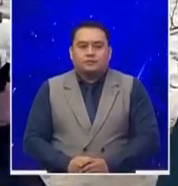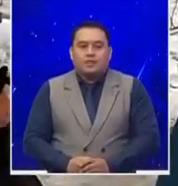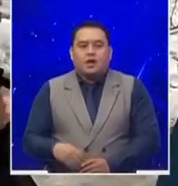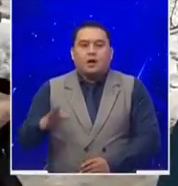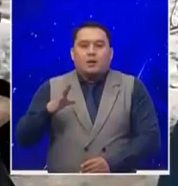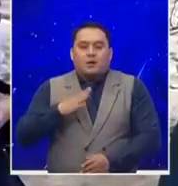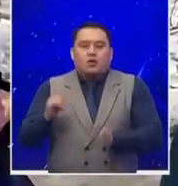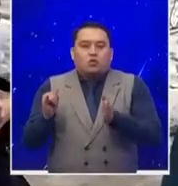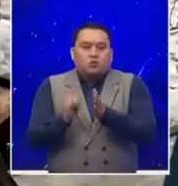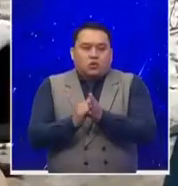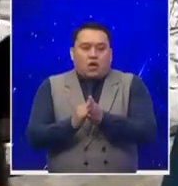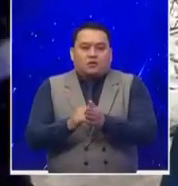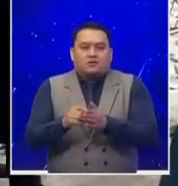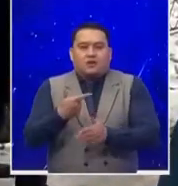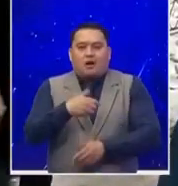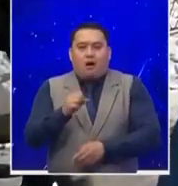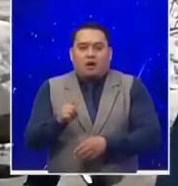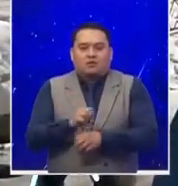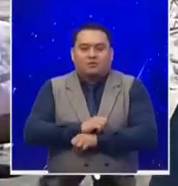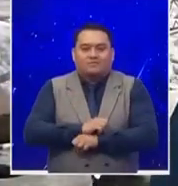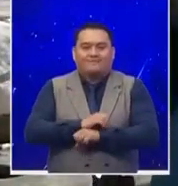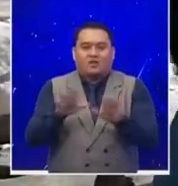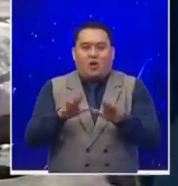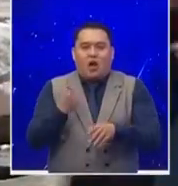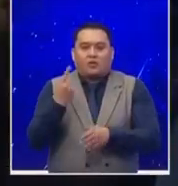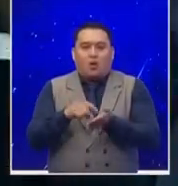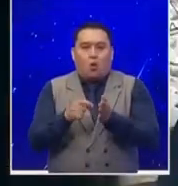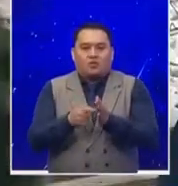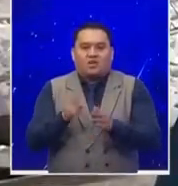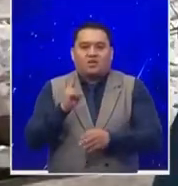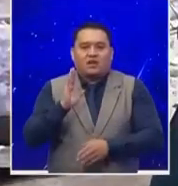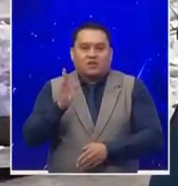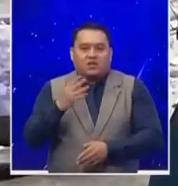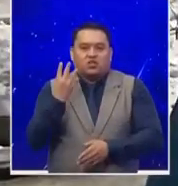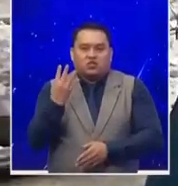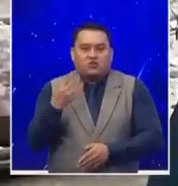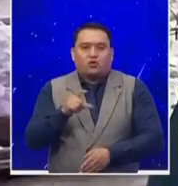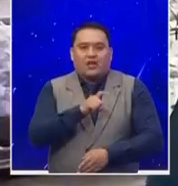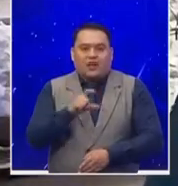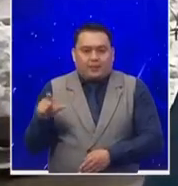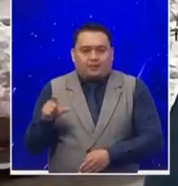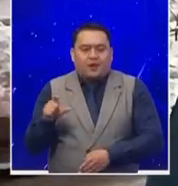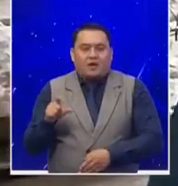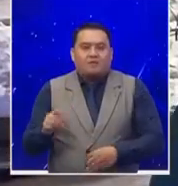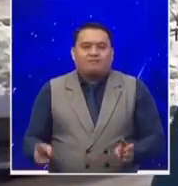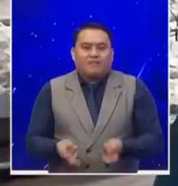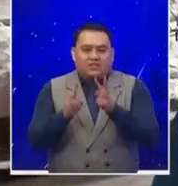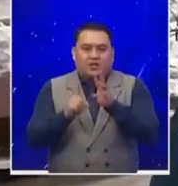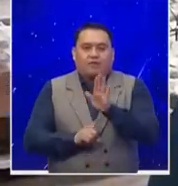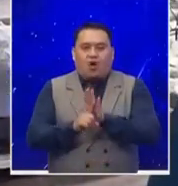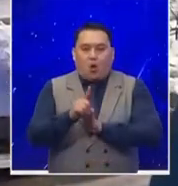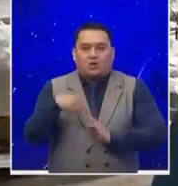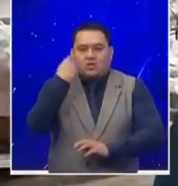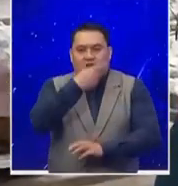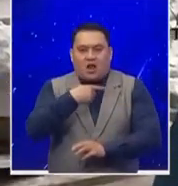Что произошла вспышка газовоздушной смеси в однокомнатной квартире, расположенной на четвертом этаже, в дальнейшем возгорание. Силами